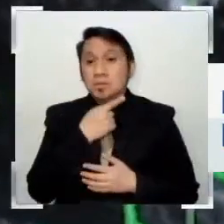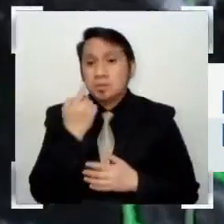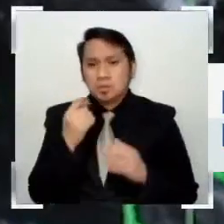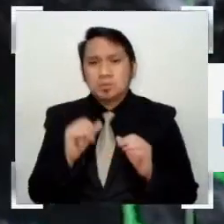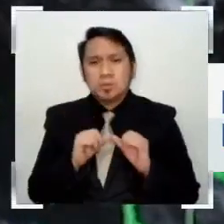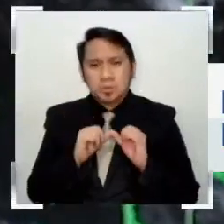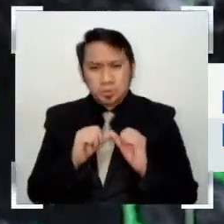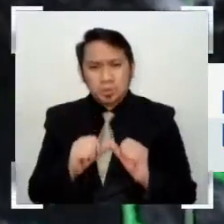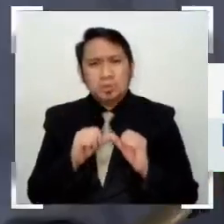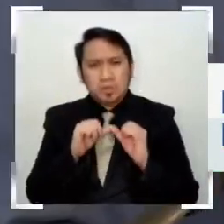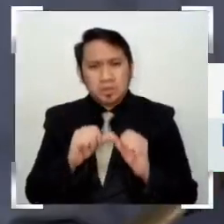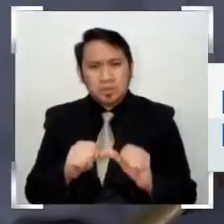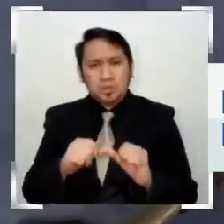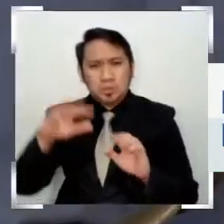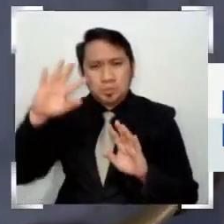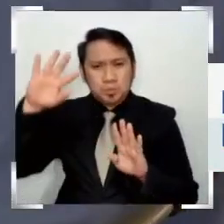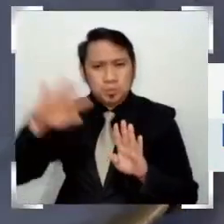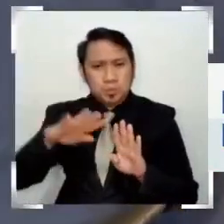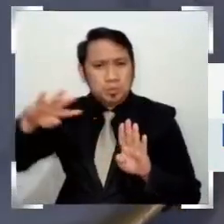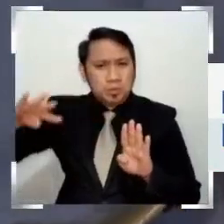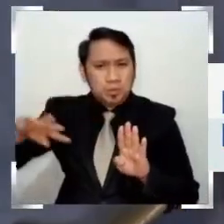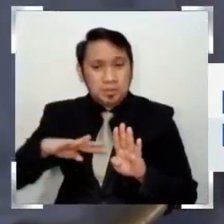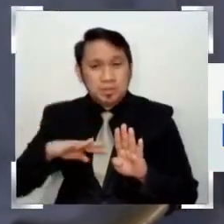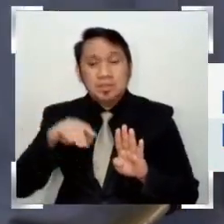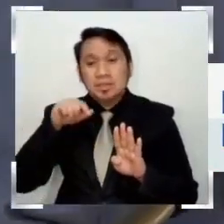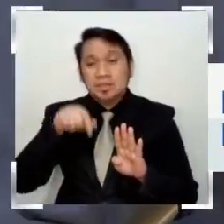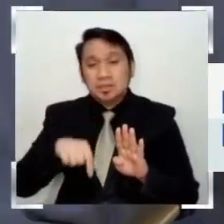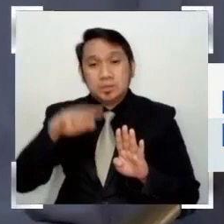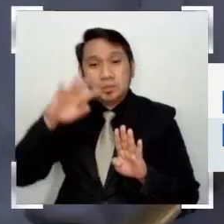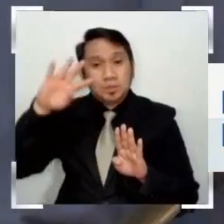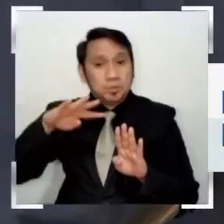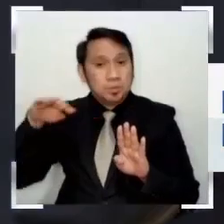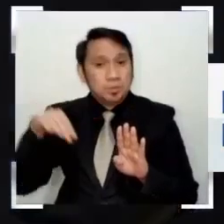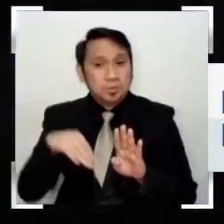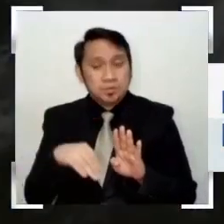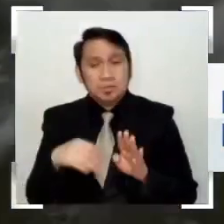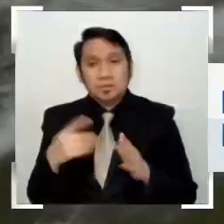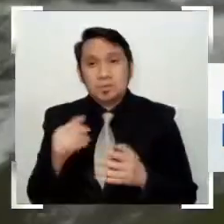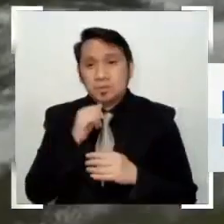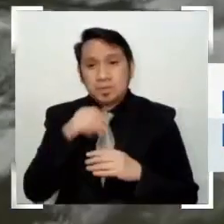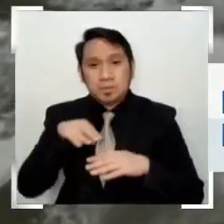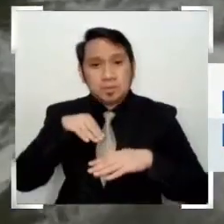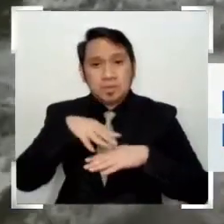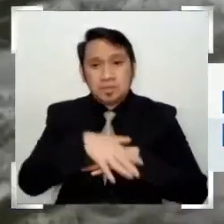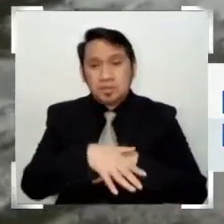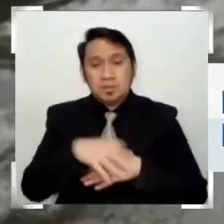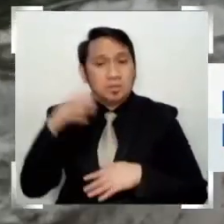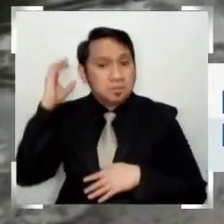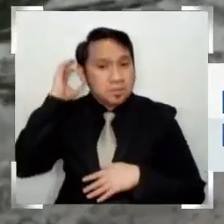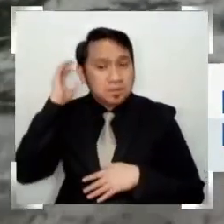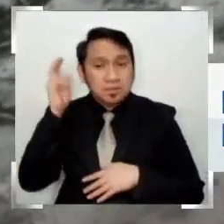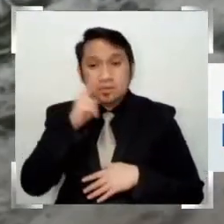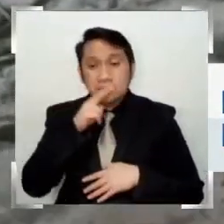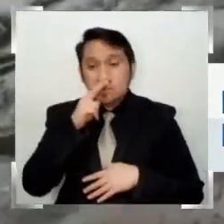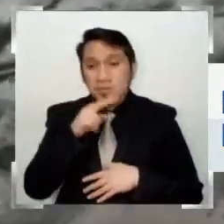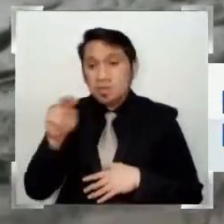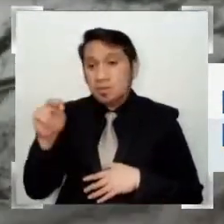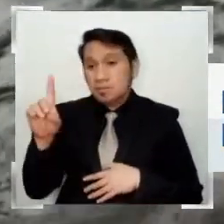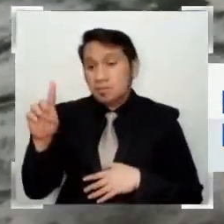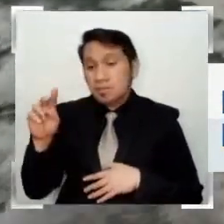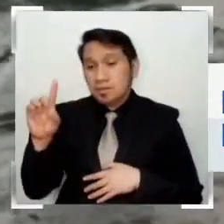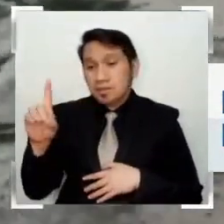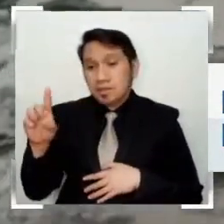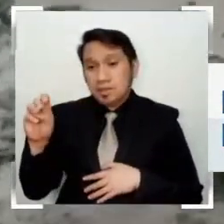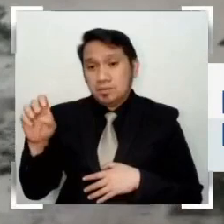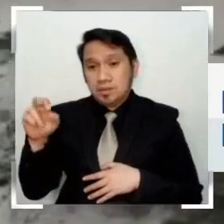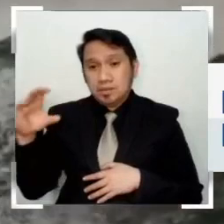aabot man ang limang araw. Itong shear line ay hindi naman naaabot sa bandang Visayas at Mindanao. Ayon sa NDRRMC, 28 na